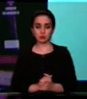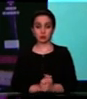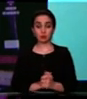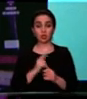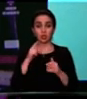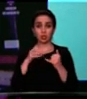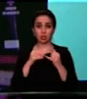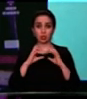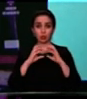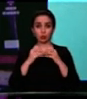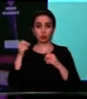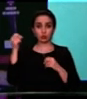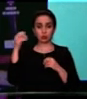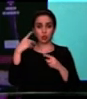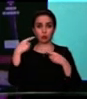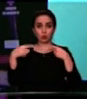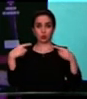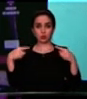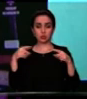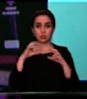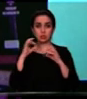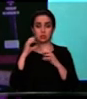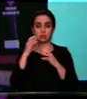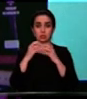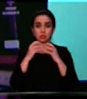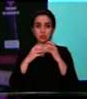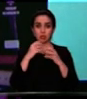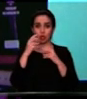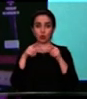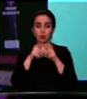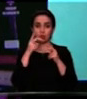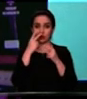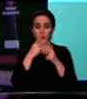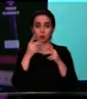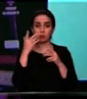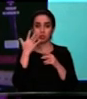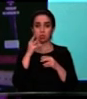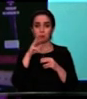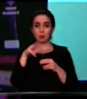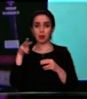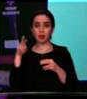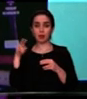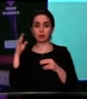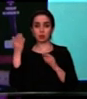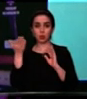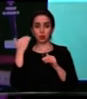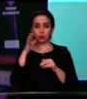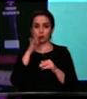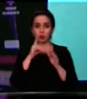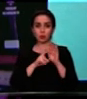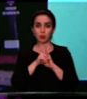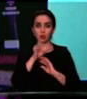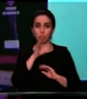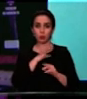Yer quyosh sistemasidagi boshqa sayyoralar kabi bundan 5 milliard yil oldin paydo bo'lgan. Yerning va undagi